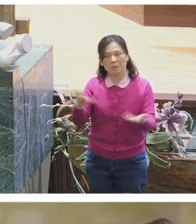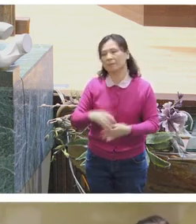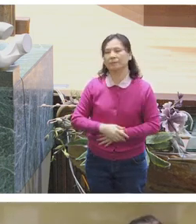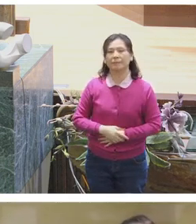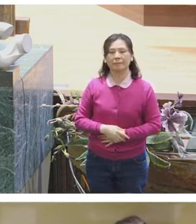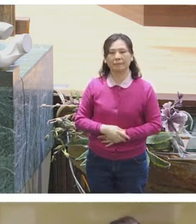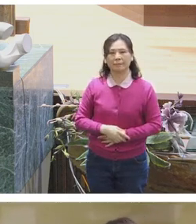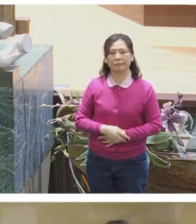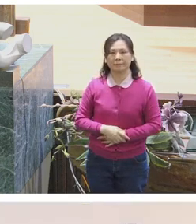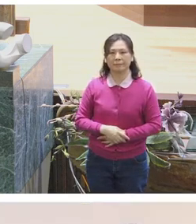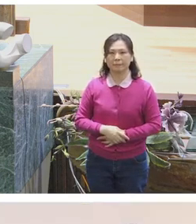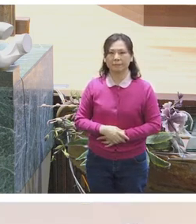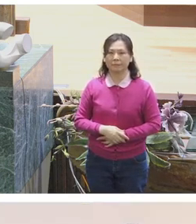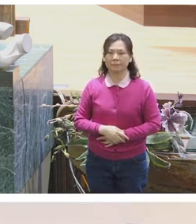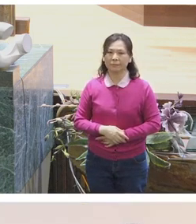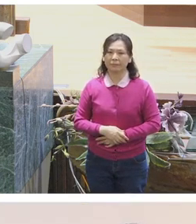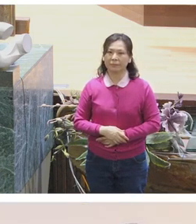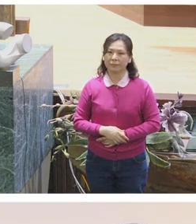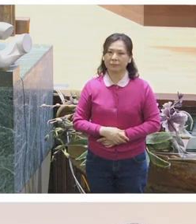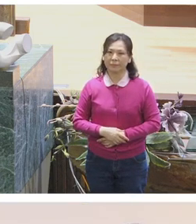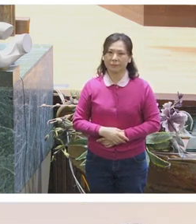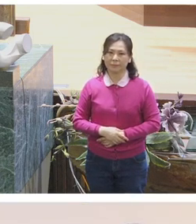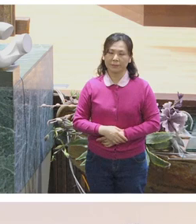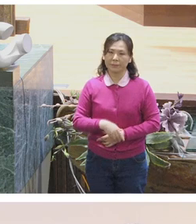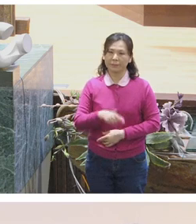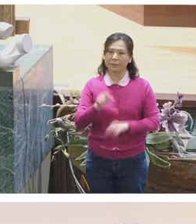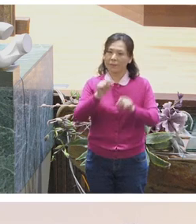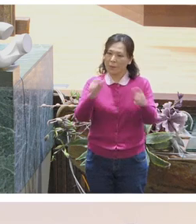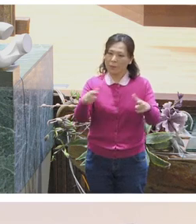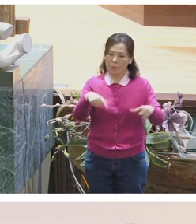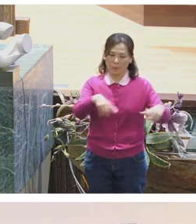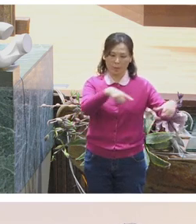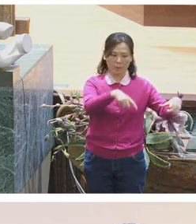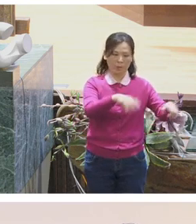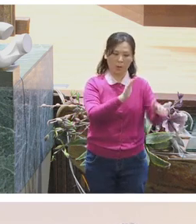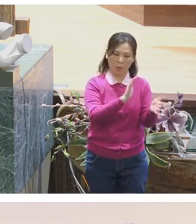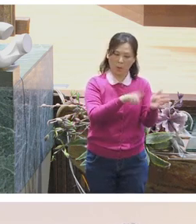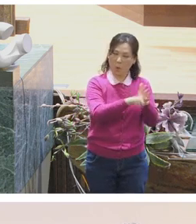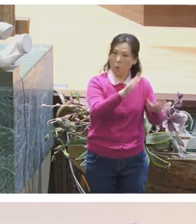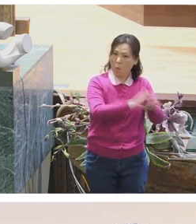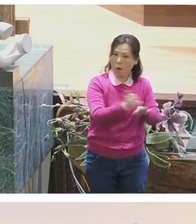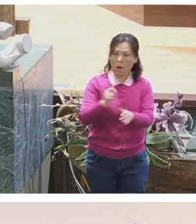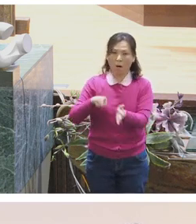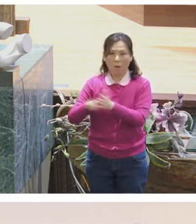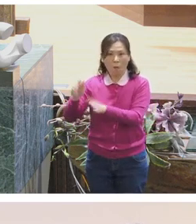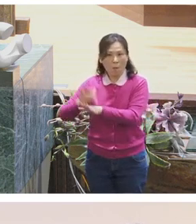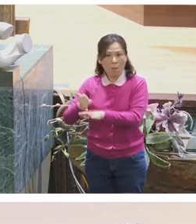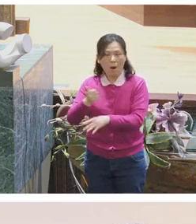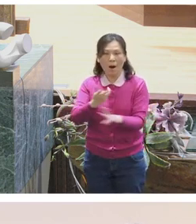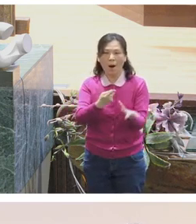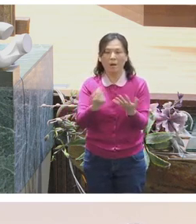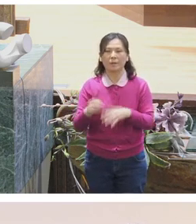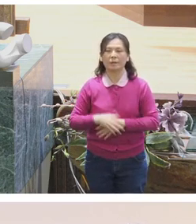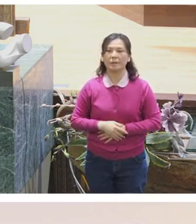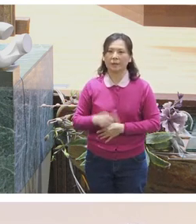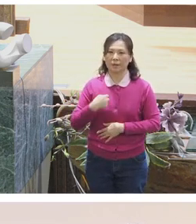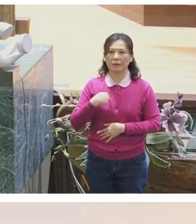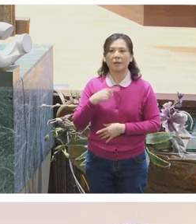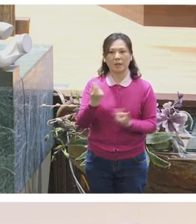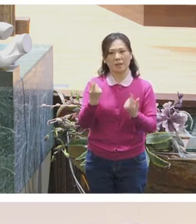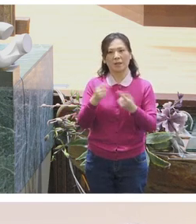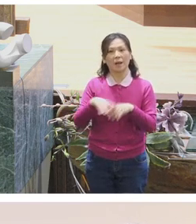我想要先跳开 politics 这件事情，就是不同领域之间的协商小培，然后也是一个小故事，就是我当